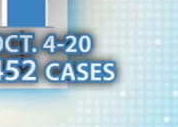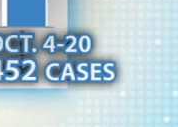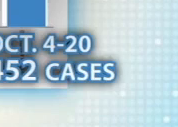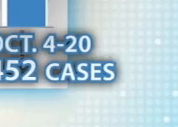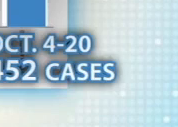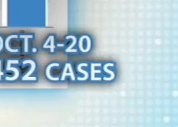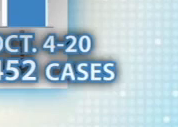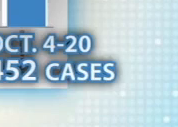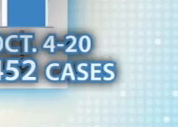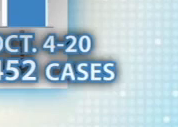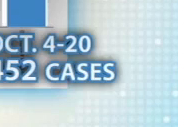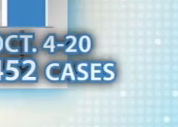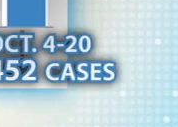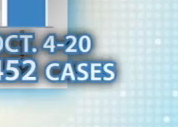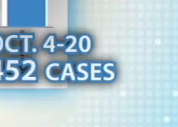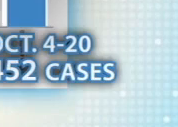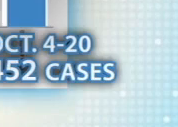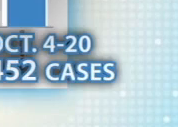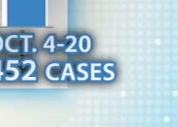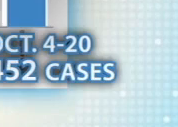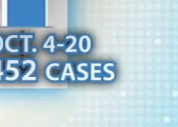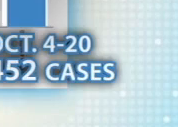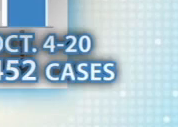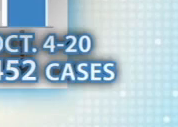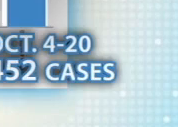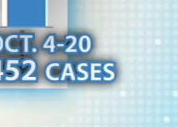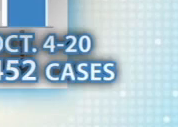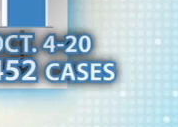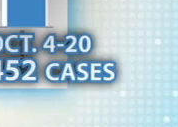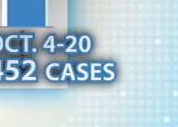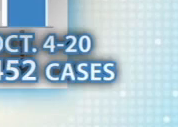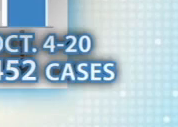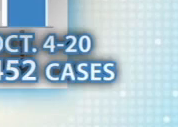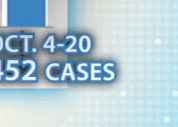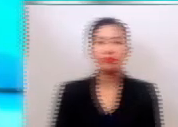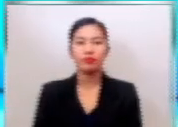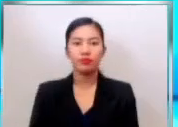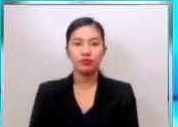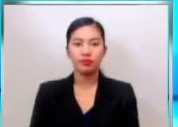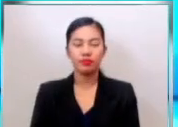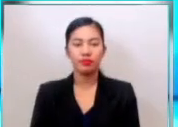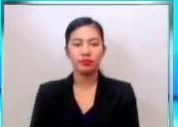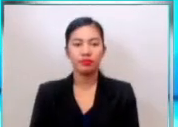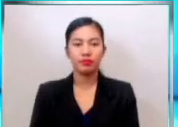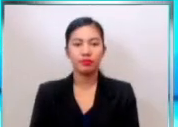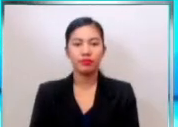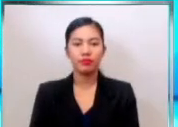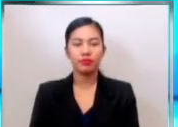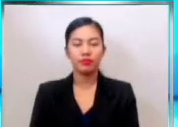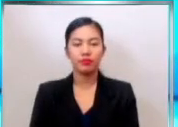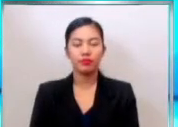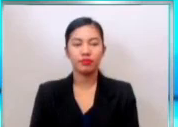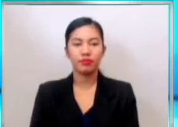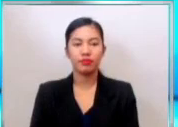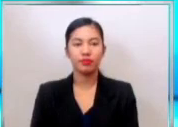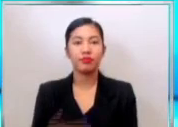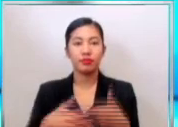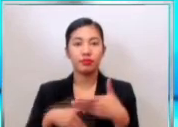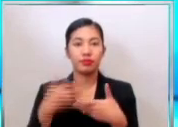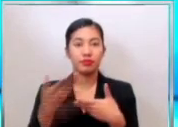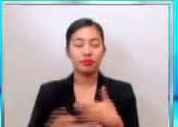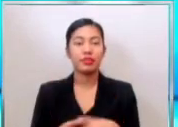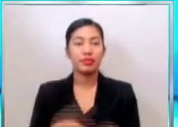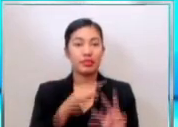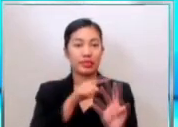pong nakaraang linggo. Pinakamababa po yan sa nakalipas na halos 3 buwan. Huli ang 3 sangkot umano sa pagbebenta